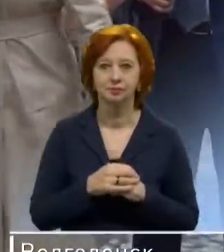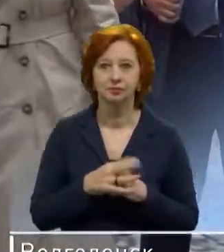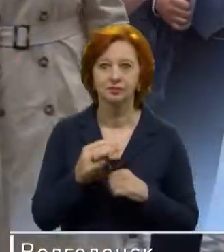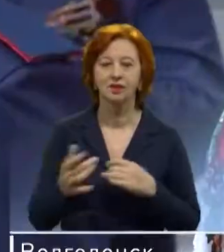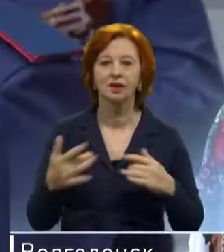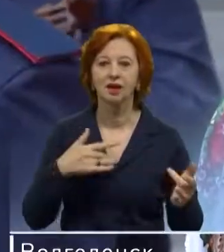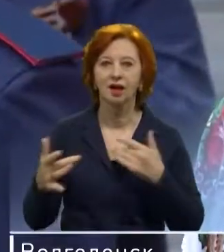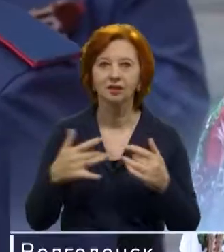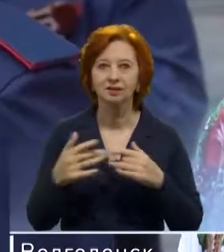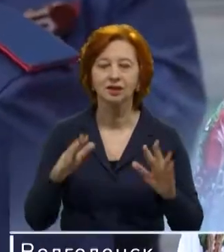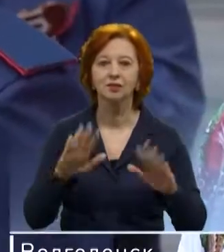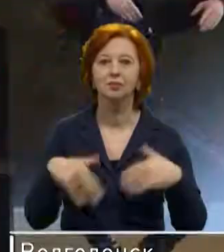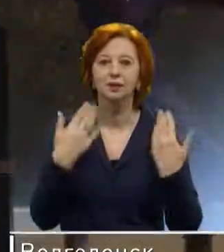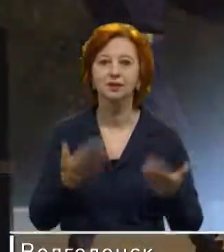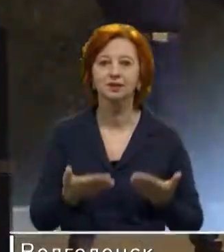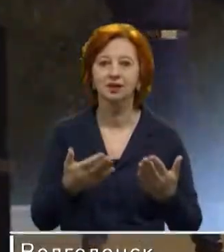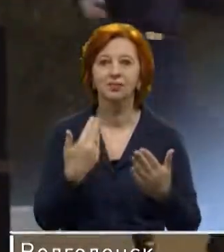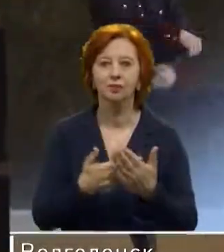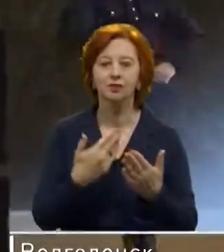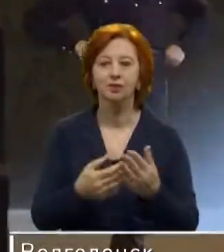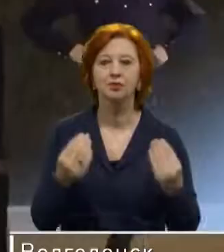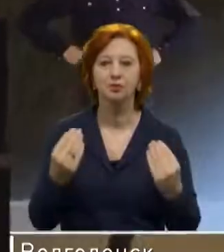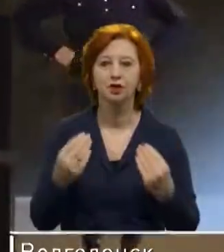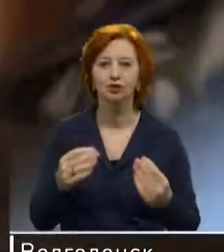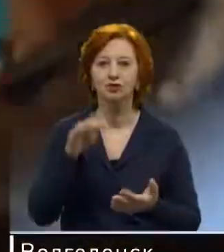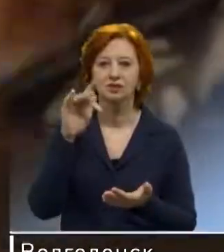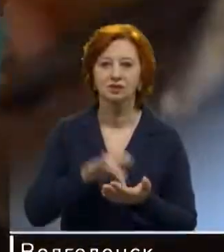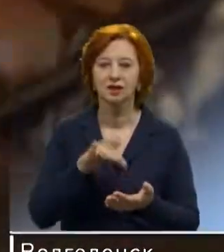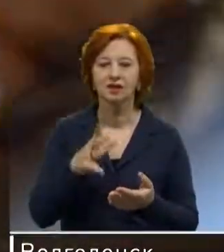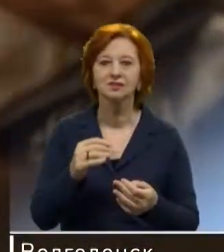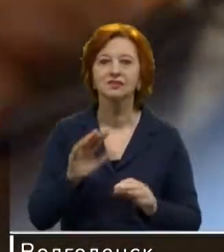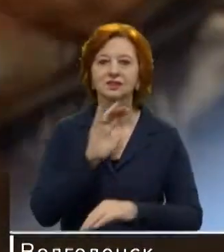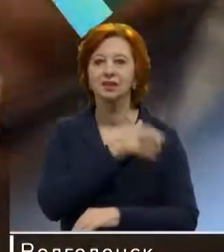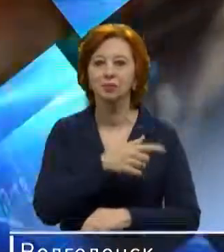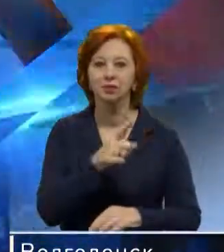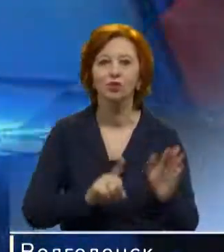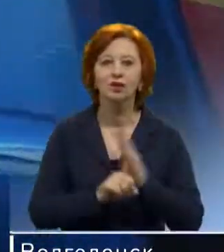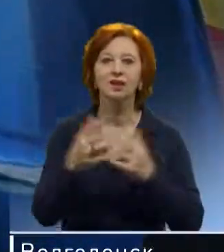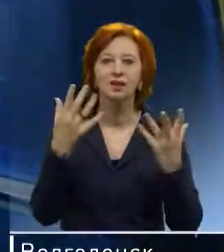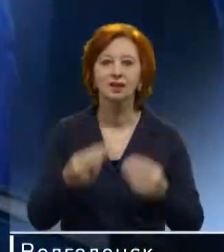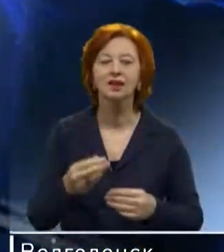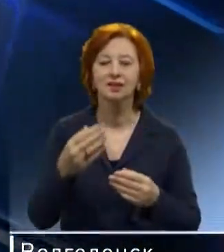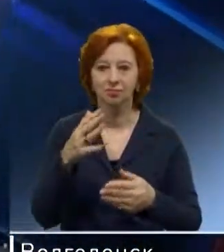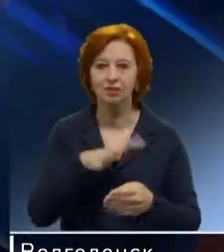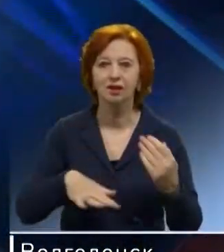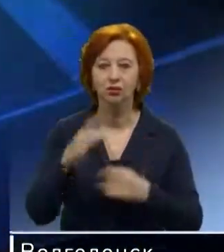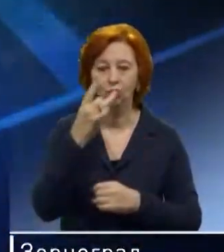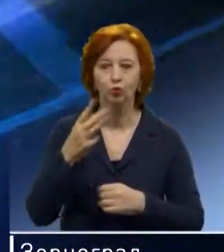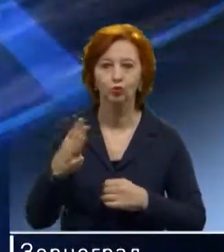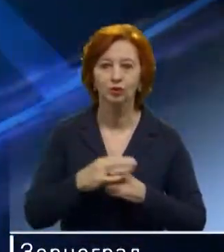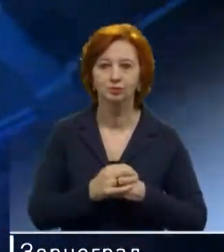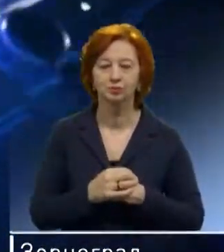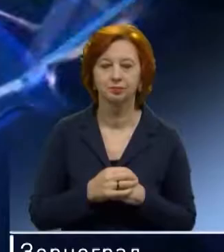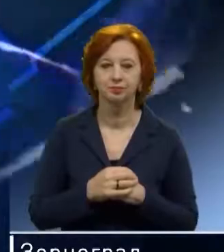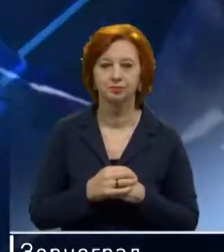Концерты и спектакли на самых известных площадках северной столицы. В Санкт-Петербурге завершились Дни донской культуры.